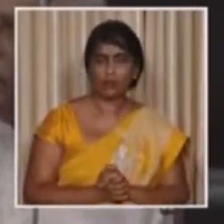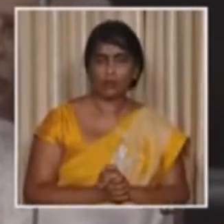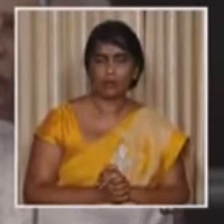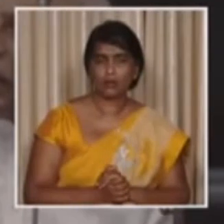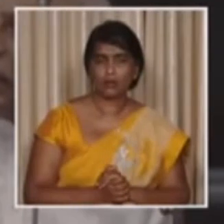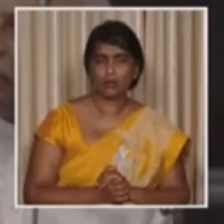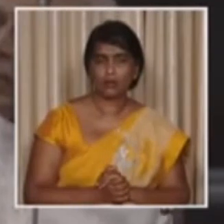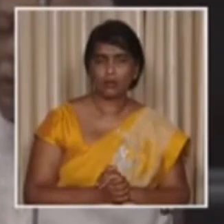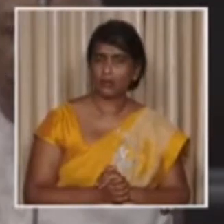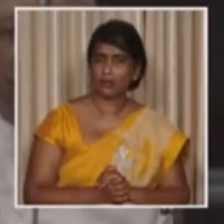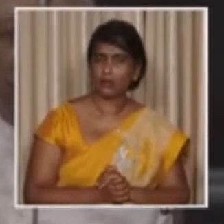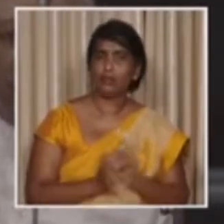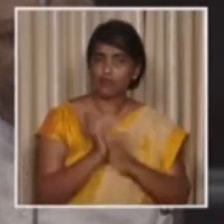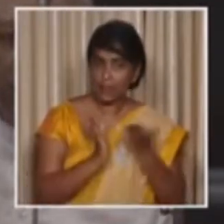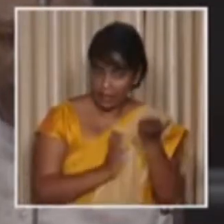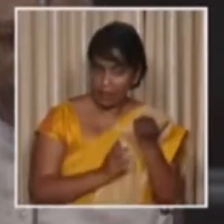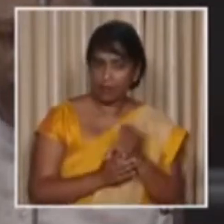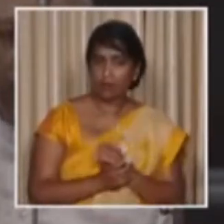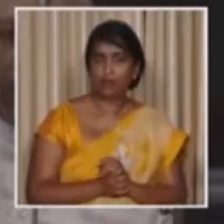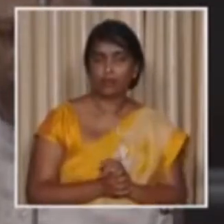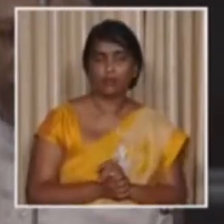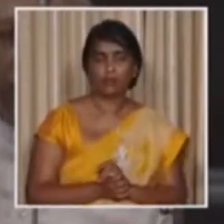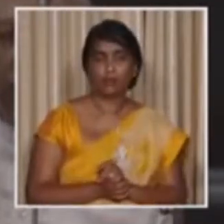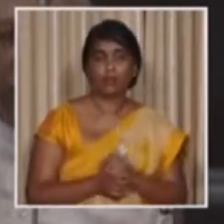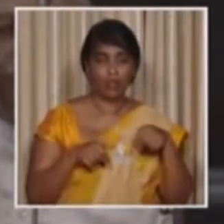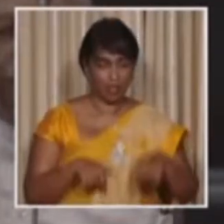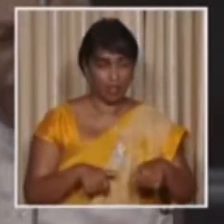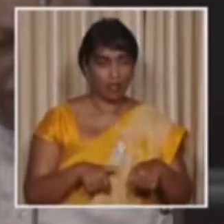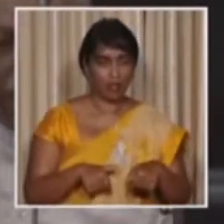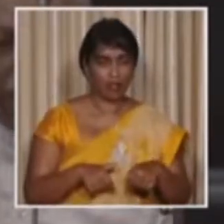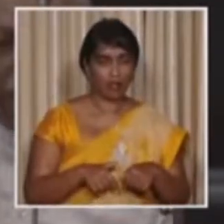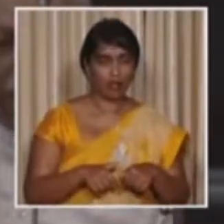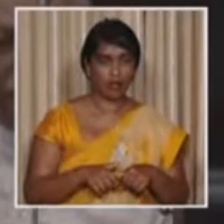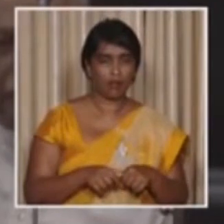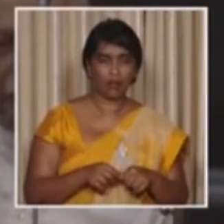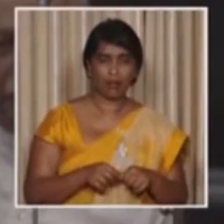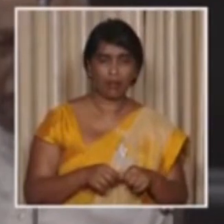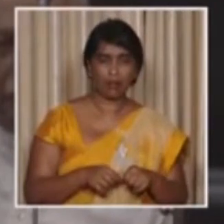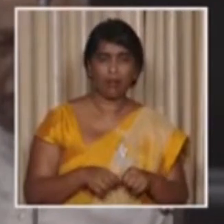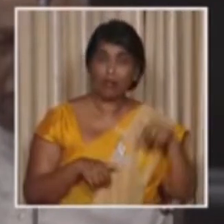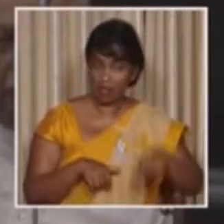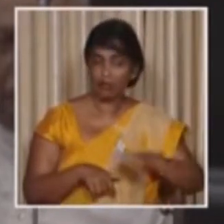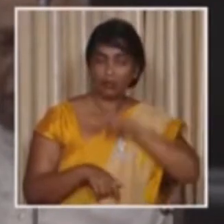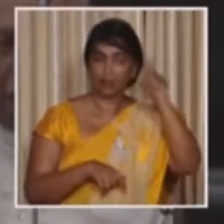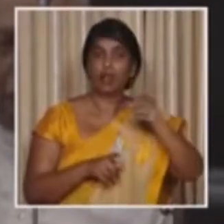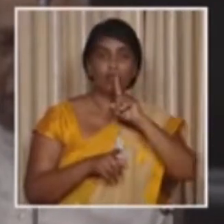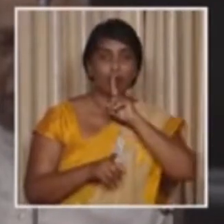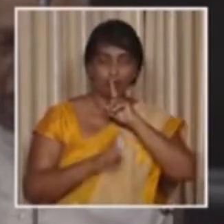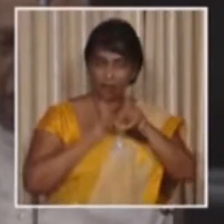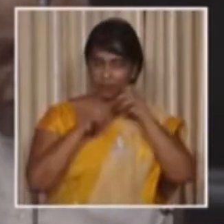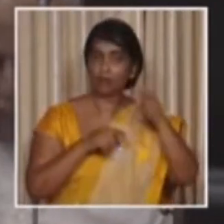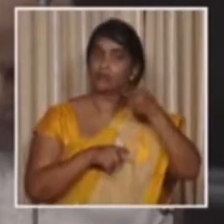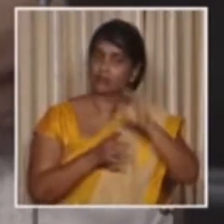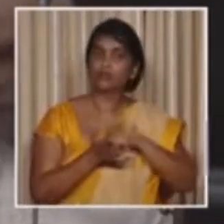ඔව්, සිලෙක්ට් කමිටි ඉල්ලුවද්ද ඔබතුමාලා අද මේ නෑ එහෙම ඉල්ලලා ඔබතුමාලා ගිහින් අද කතා කරලා